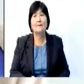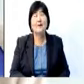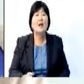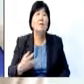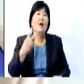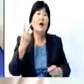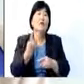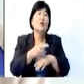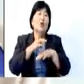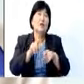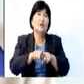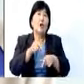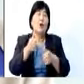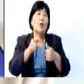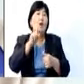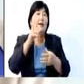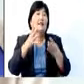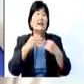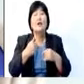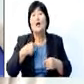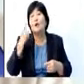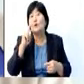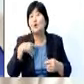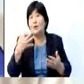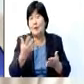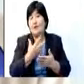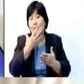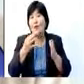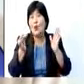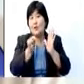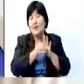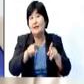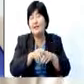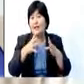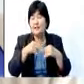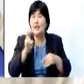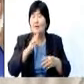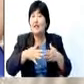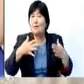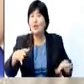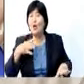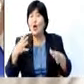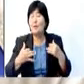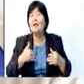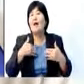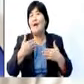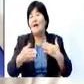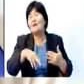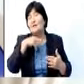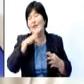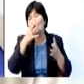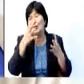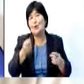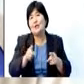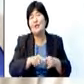Мы второй раз организуем конкурс молодых семей. Я думаю, мы достигли своей цели, так как семьи пришли с большой подготовкой, отнеслись